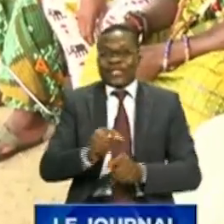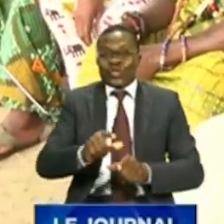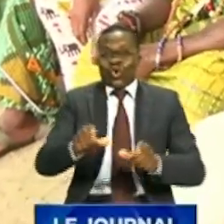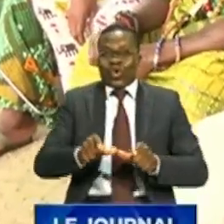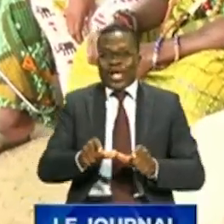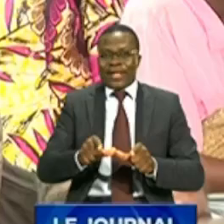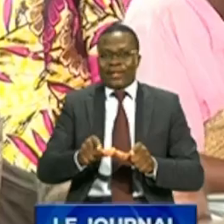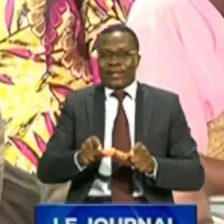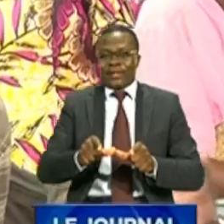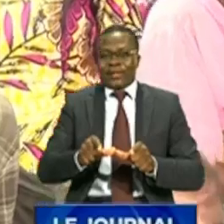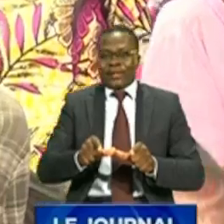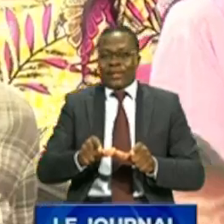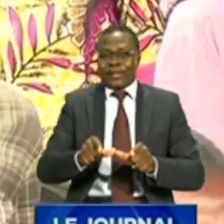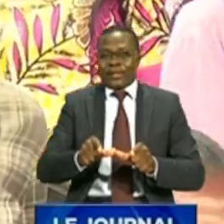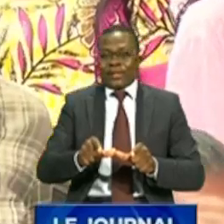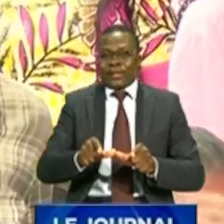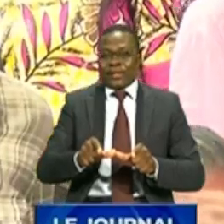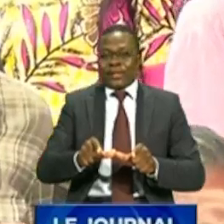locales.